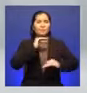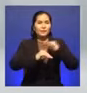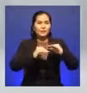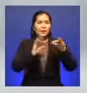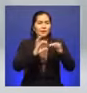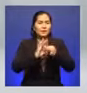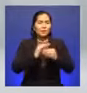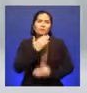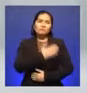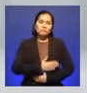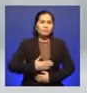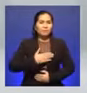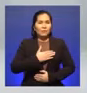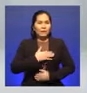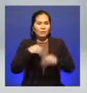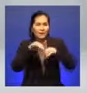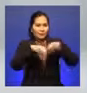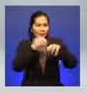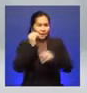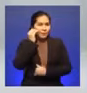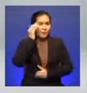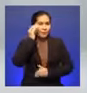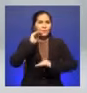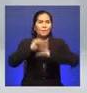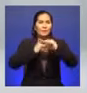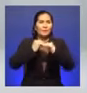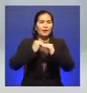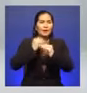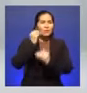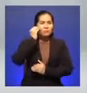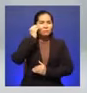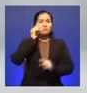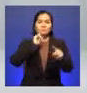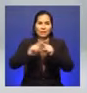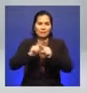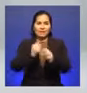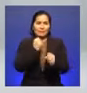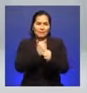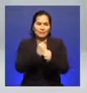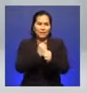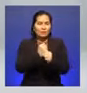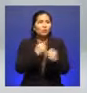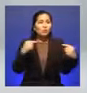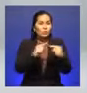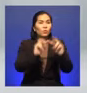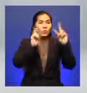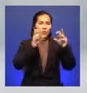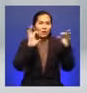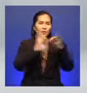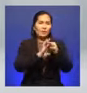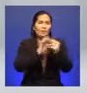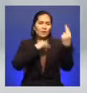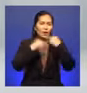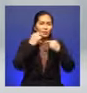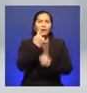าพให้ได้รับการจัดการความรู้การพัฒนาวิชาการเป็นการทำงานเชิงรุกในส่วนของทันตกรรมนะคะท่านก็เข้า